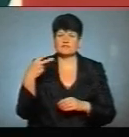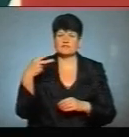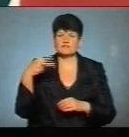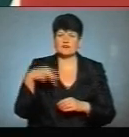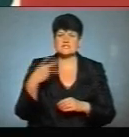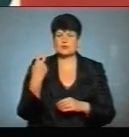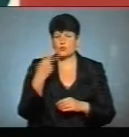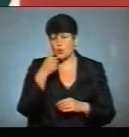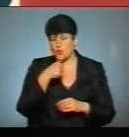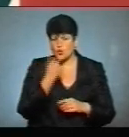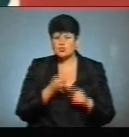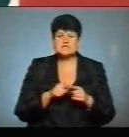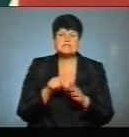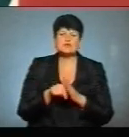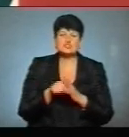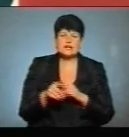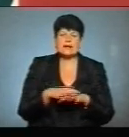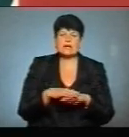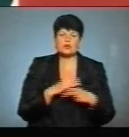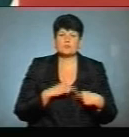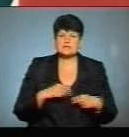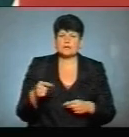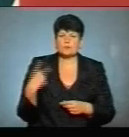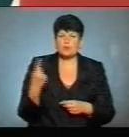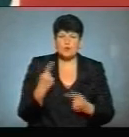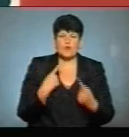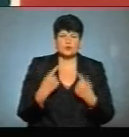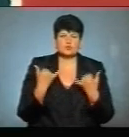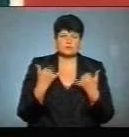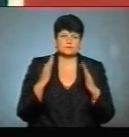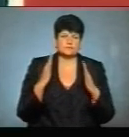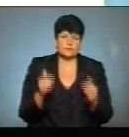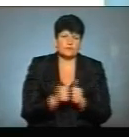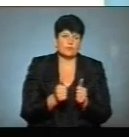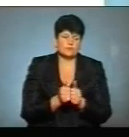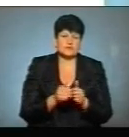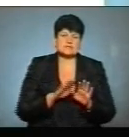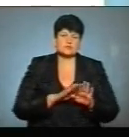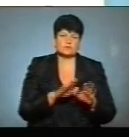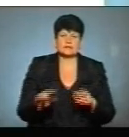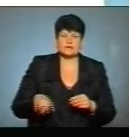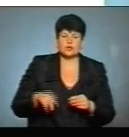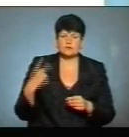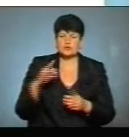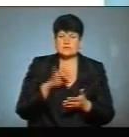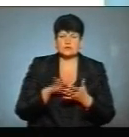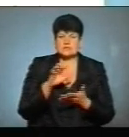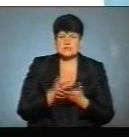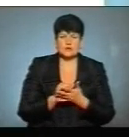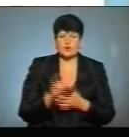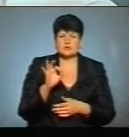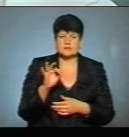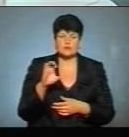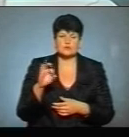року. Що це означає для ринку праці Тернопільської області, говоритимемо сьогодні. Поряд зі мною заступниця директора обласного центру зайнятості